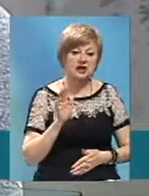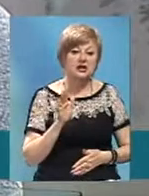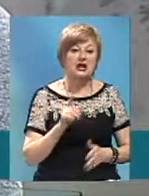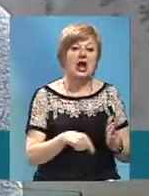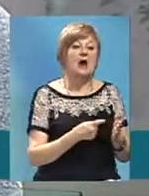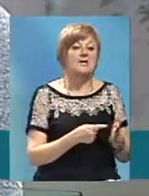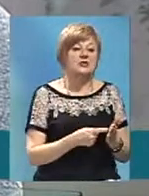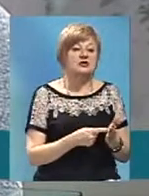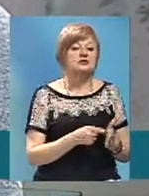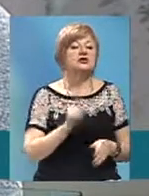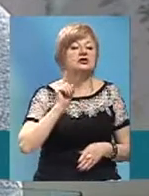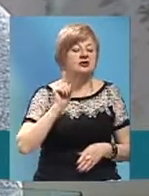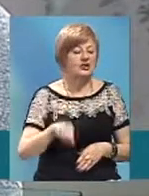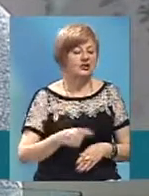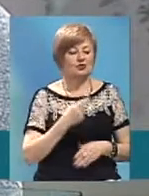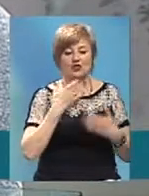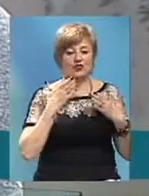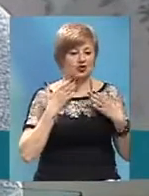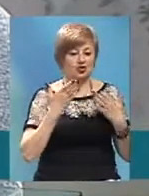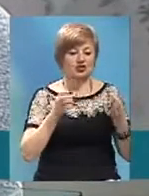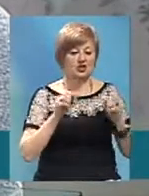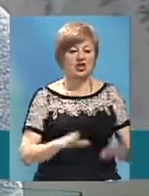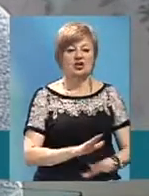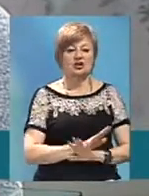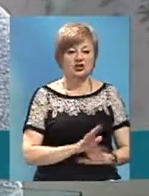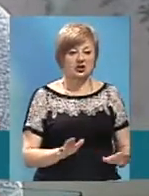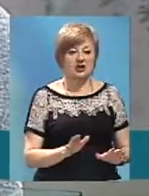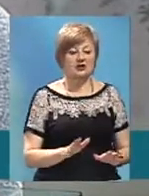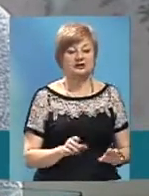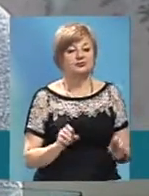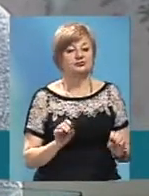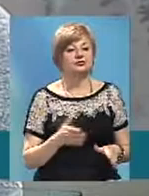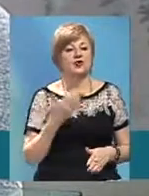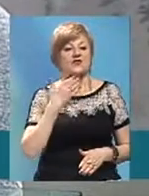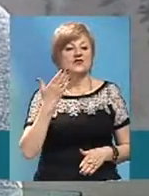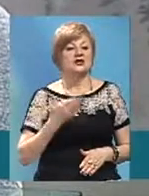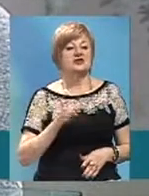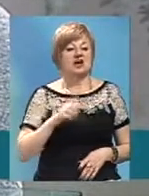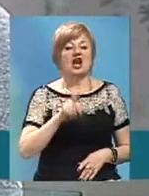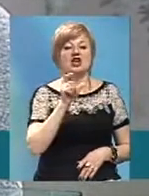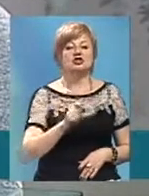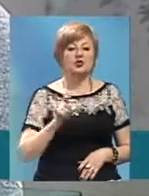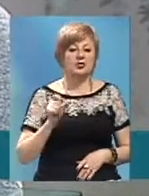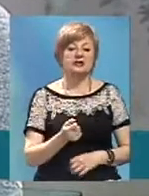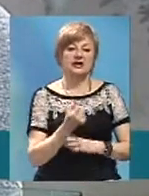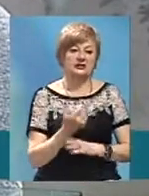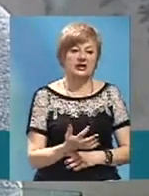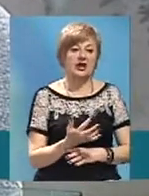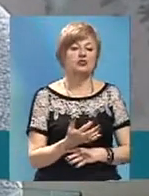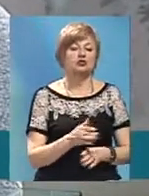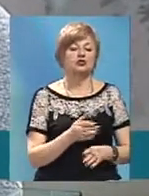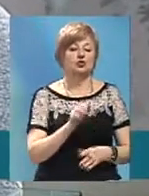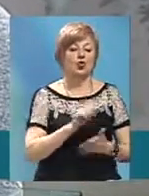Міська навіть і в першому нічого не ухвалювала. Тобто вони не вирішили виступати як суб'єкти і вимагати від Верховної